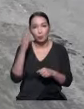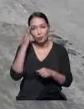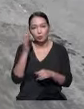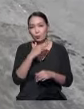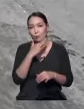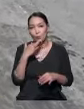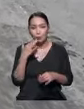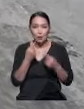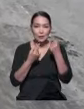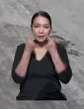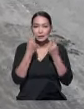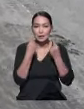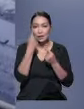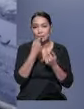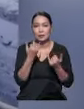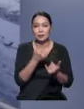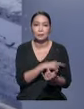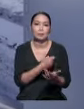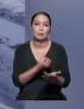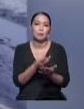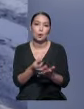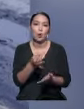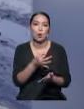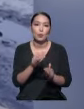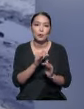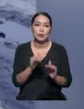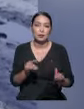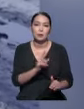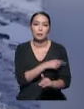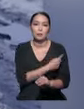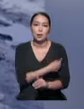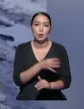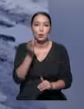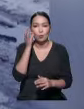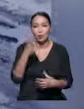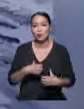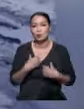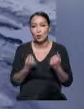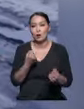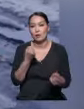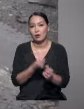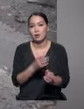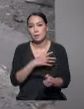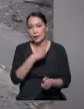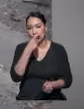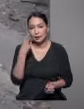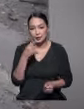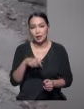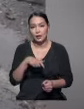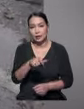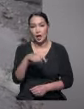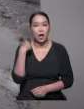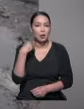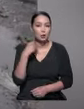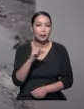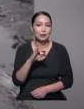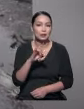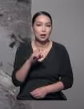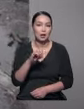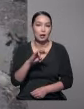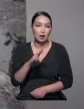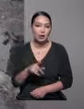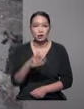множественные порезы лица. Сейчас он находится в областной детской больнице. Напомню, жуткая авария произошла накануне на трассе Актобе-Астрахань. Лоб